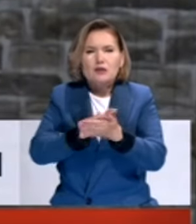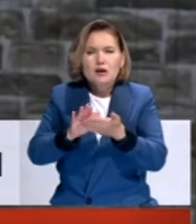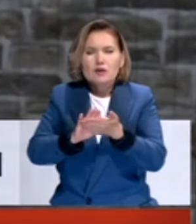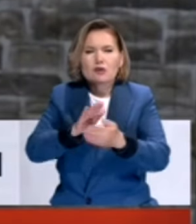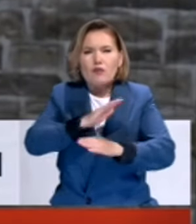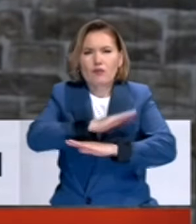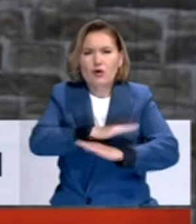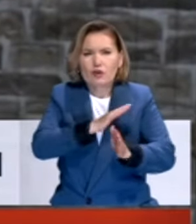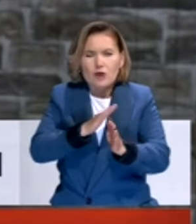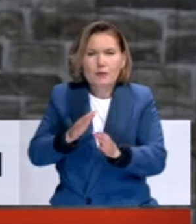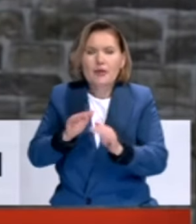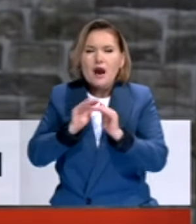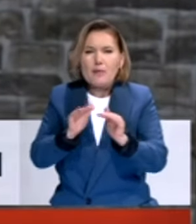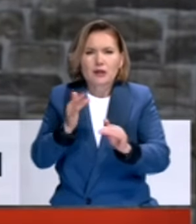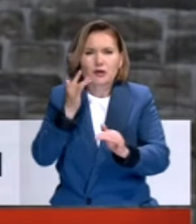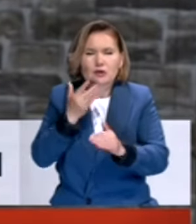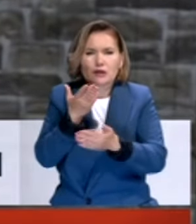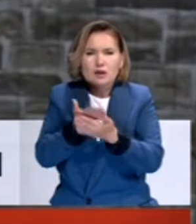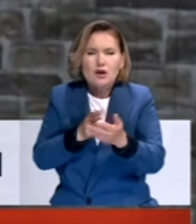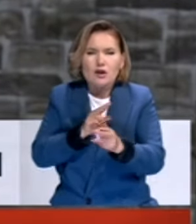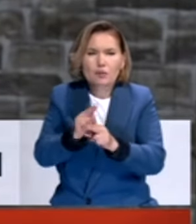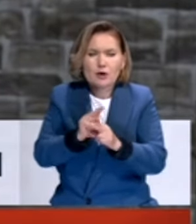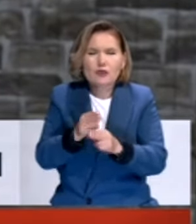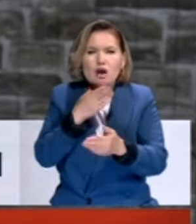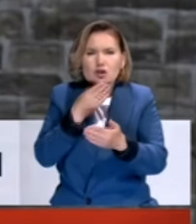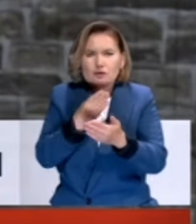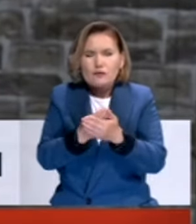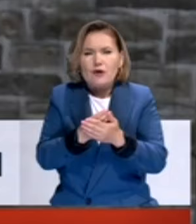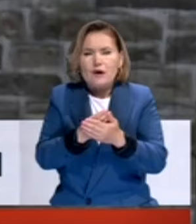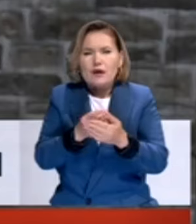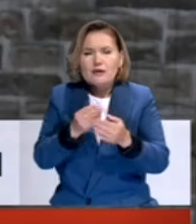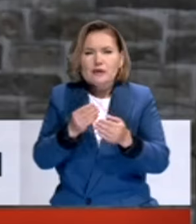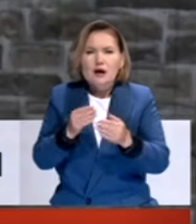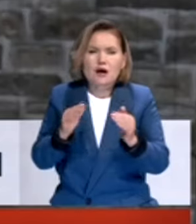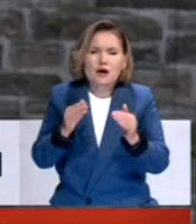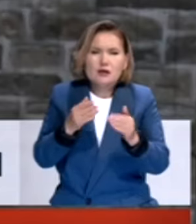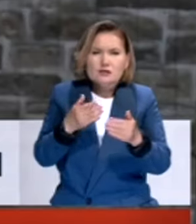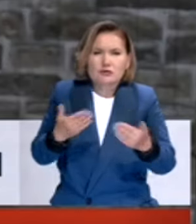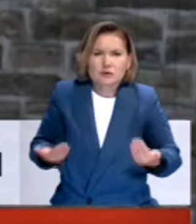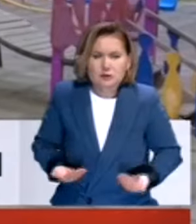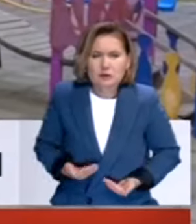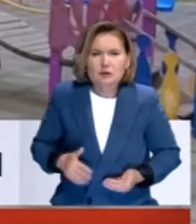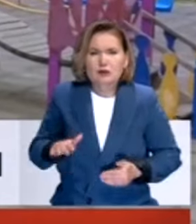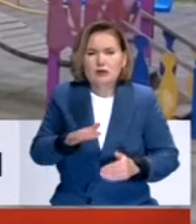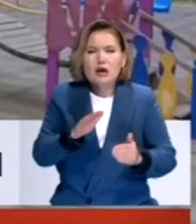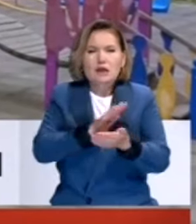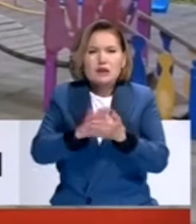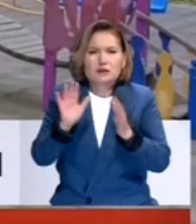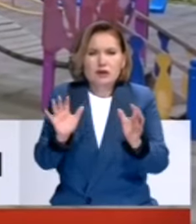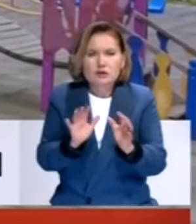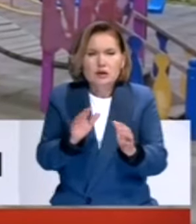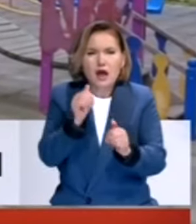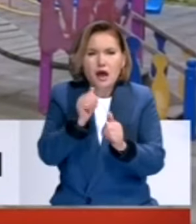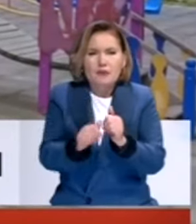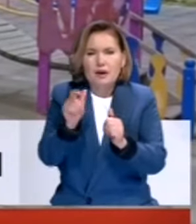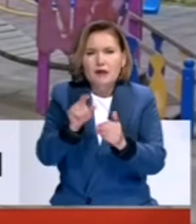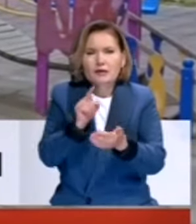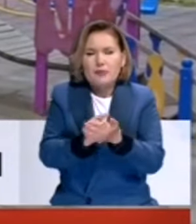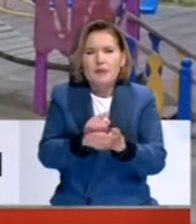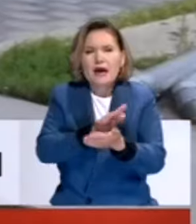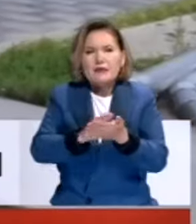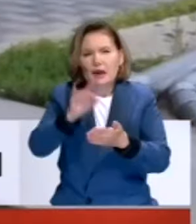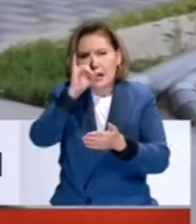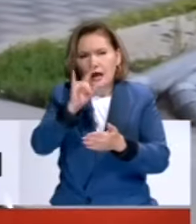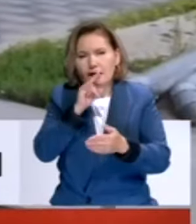көбейді. Балаларды да осыған үйретеміз. Тұрған жерін таза ұстау әр адамның міндеті. Таза Қазақстан